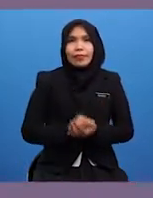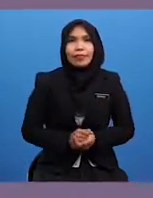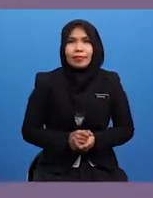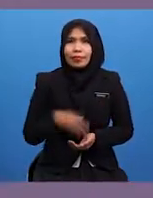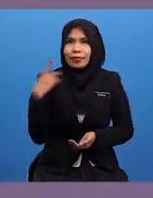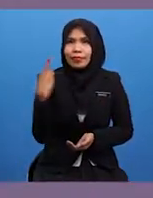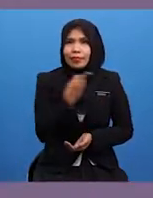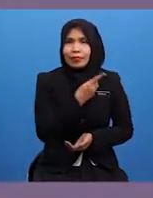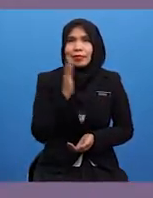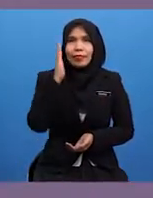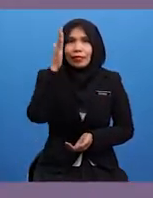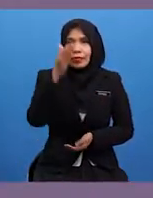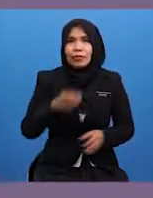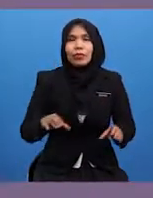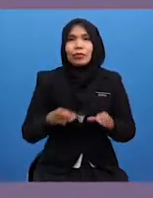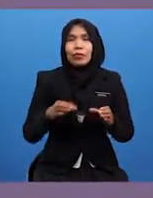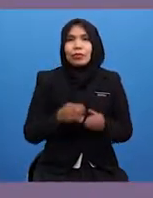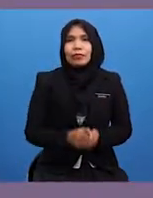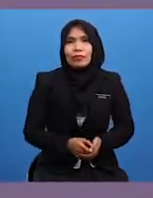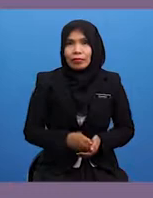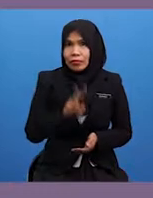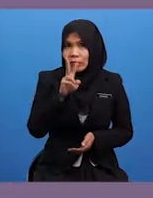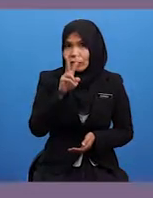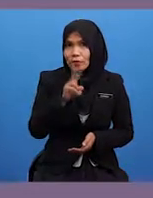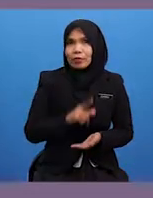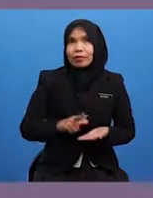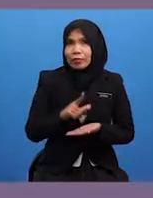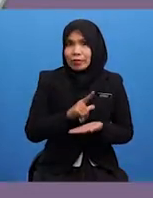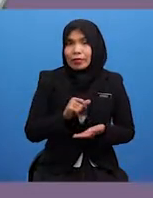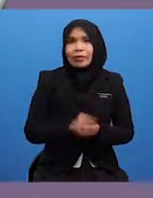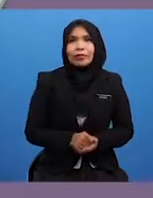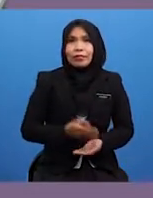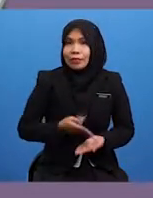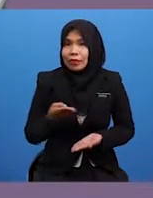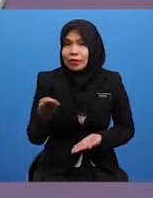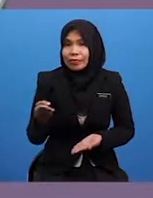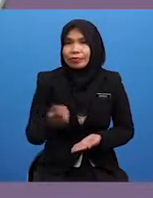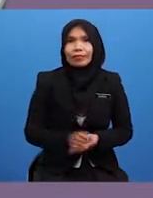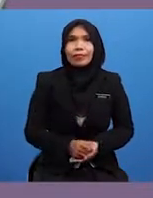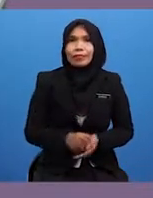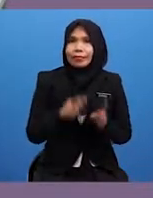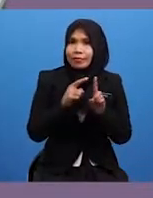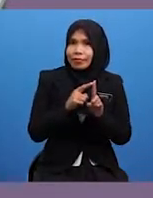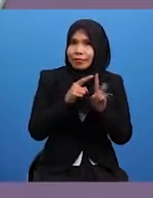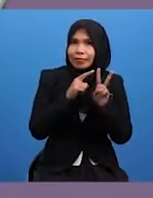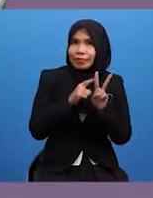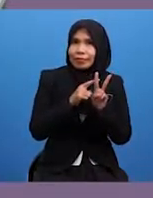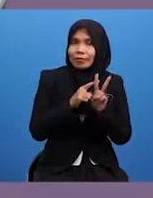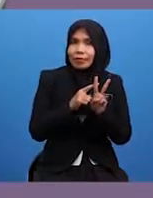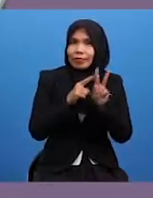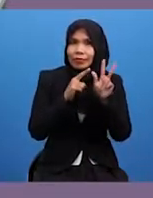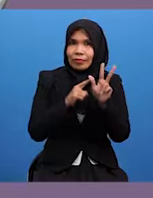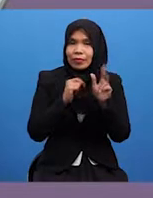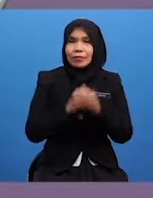Kita akan membuat dua litar. Bahan-bahan yang kita perlukan adalah wayar penyambung, mentol dan sel